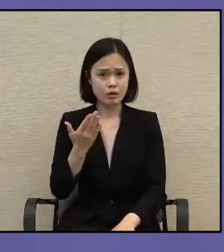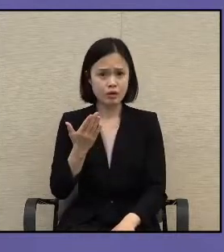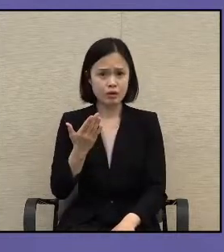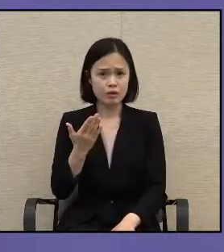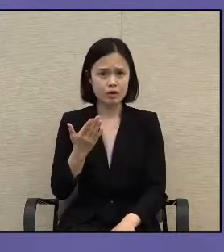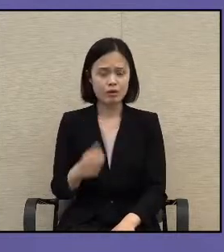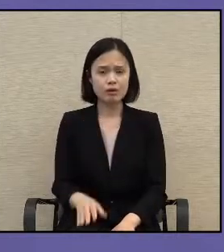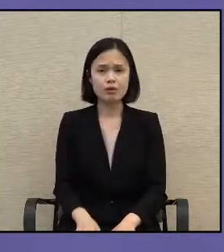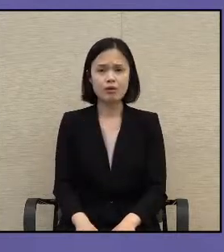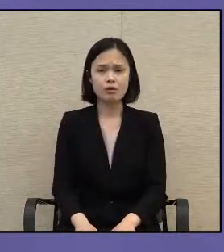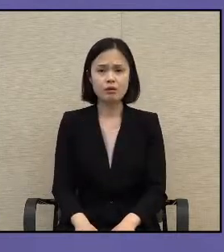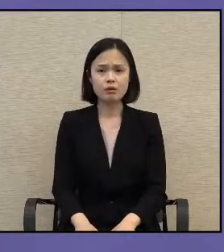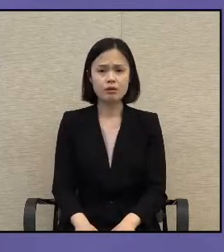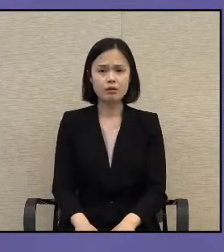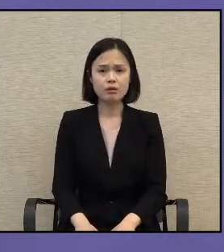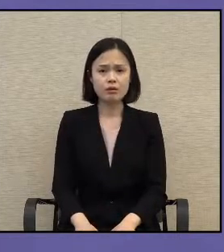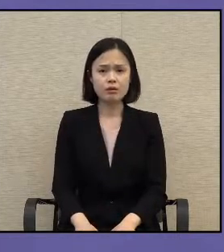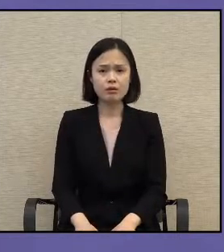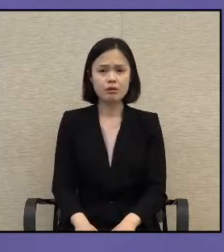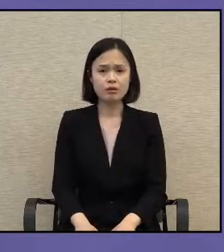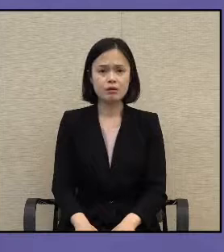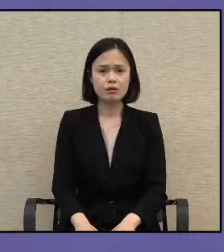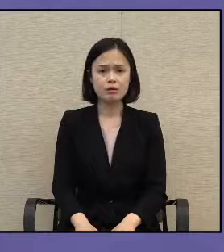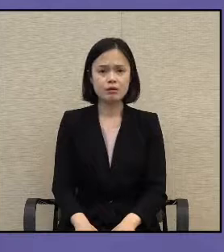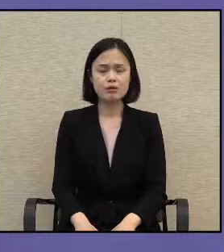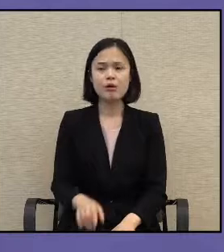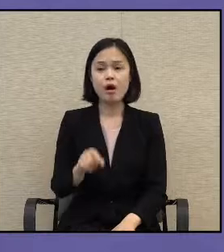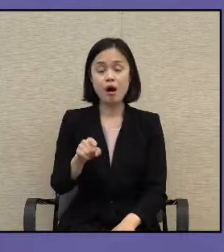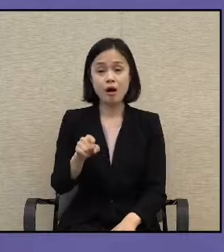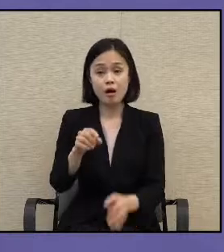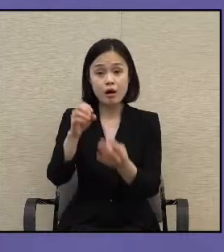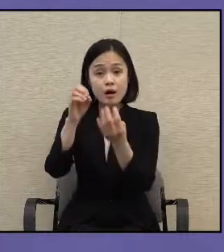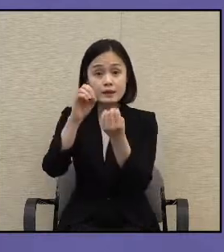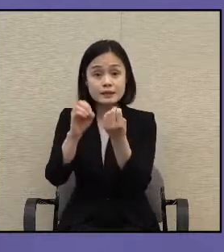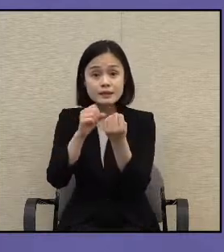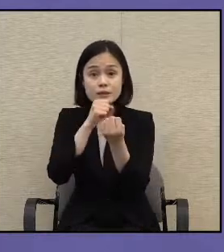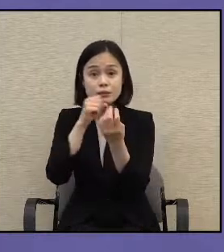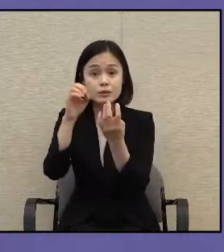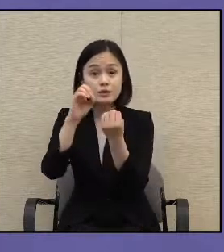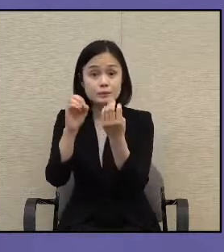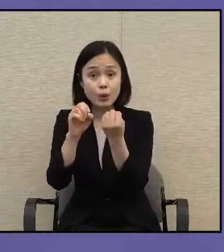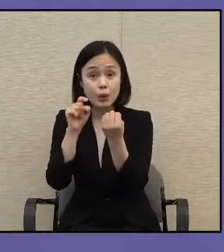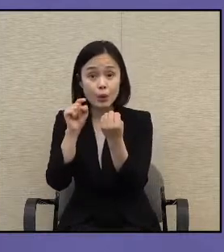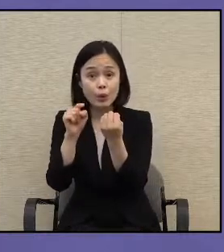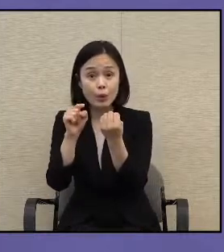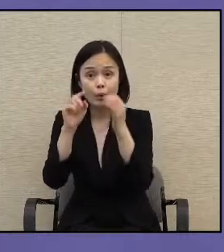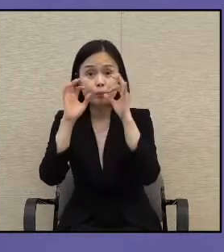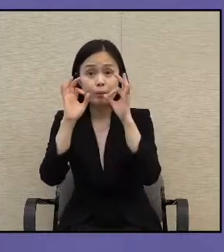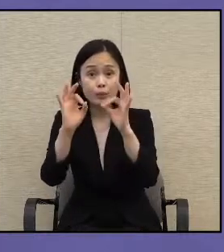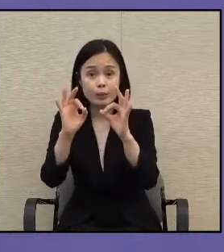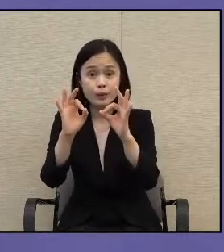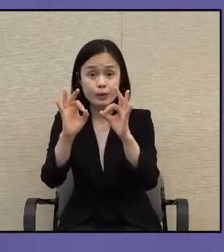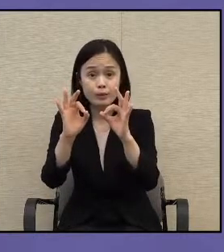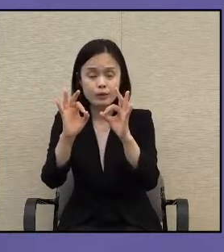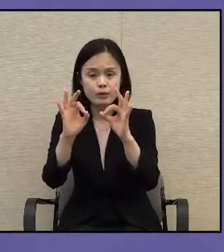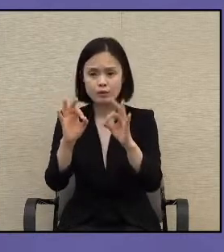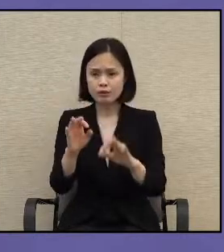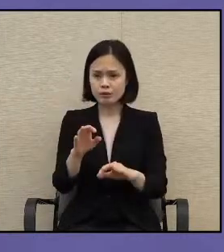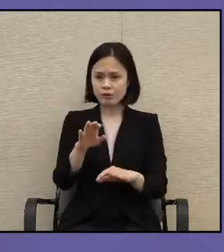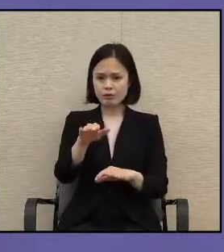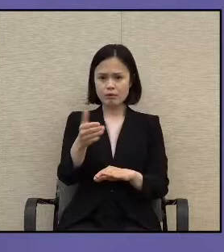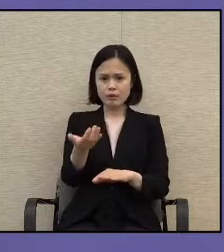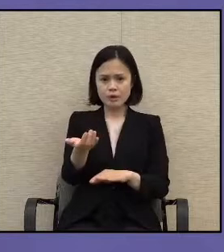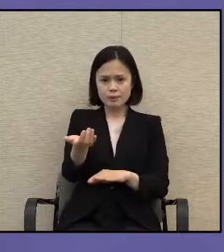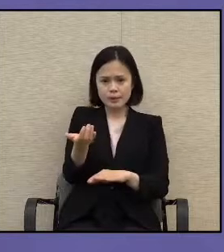스테이투스를 보정한 이후에도 굉장히 강력한 지표로서 오히려 이렇게 사전에 디프레션을 알았었던